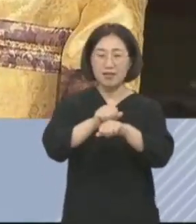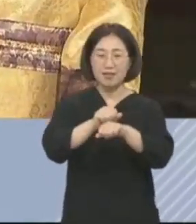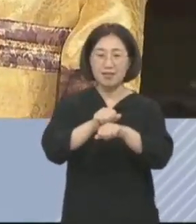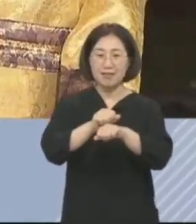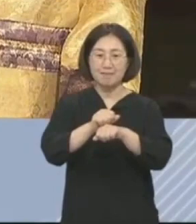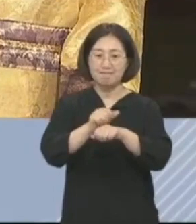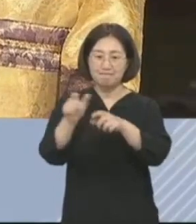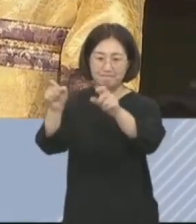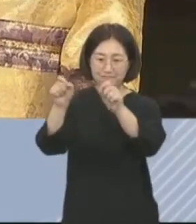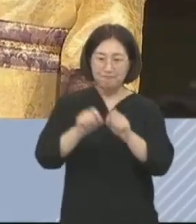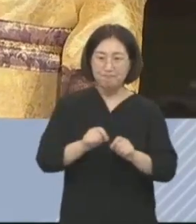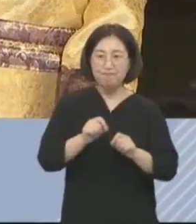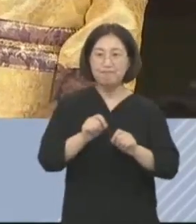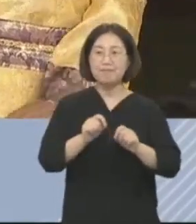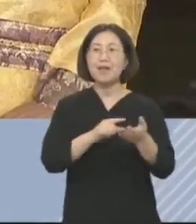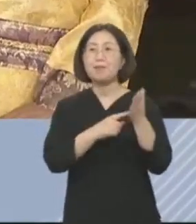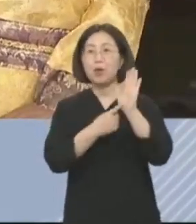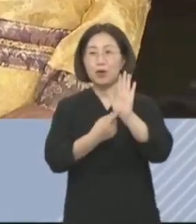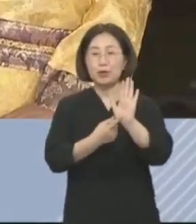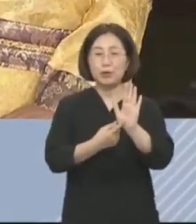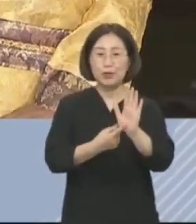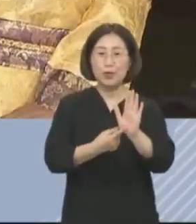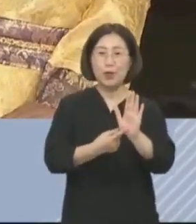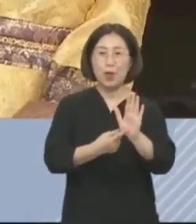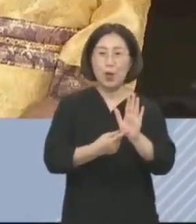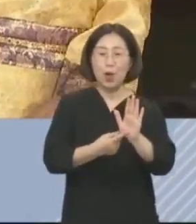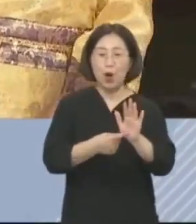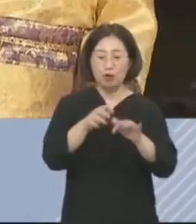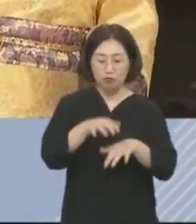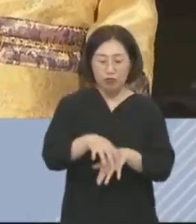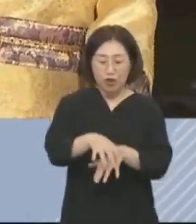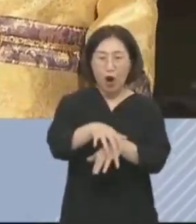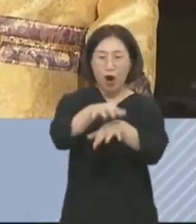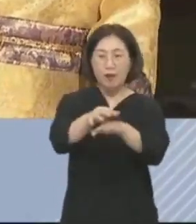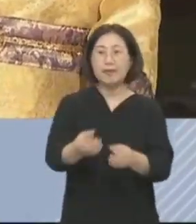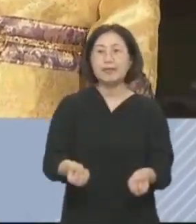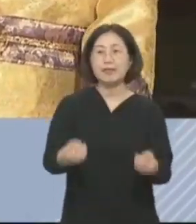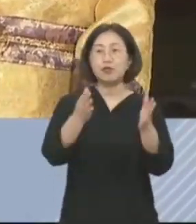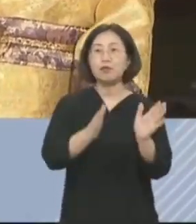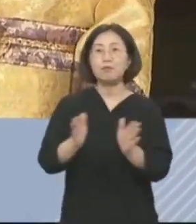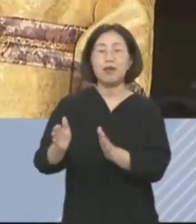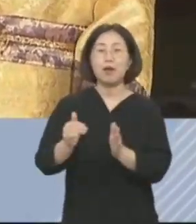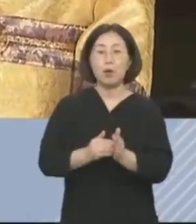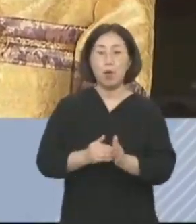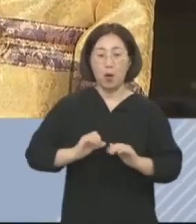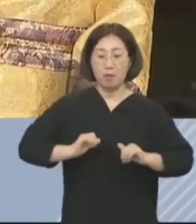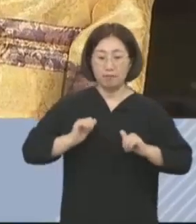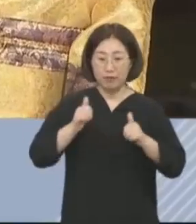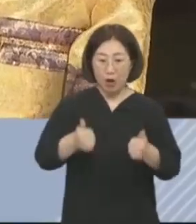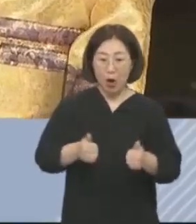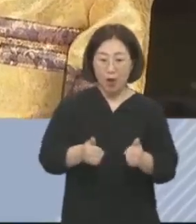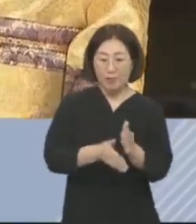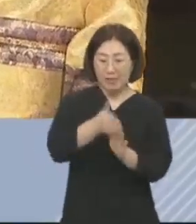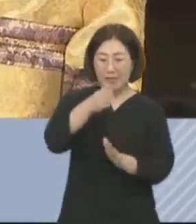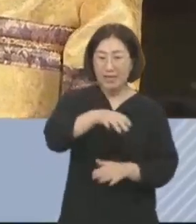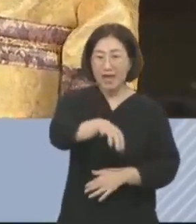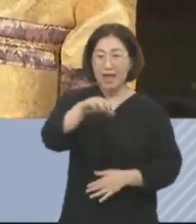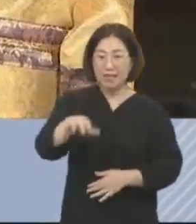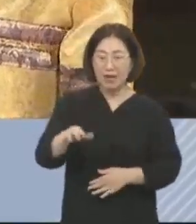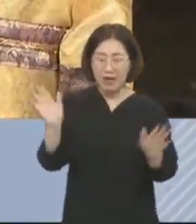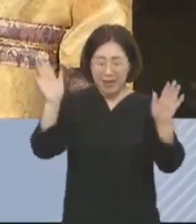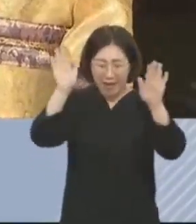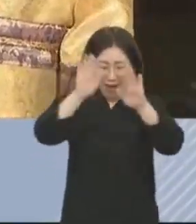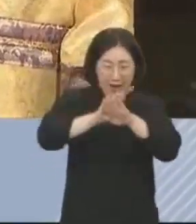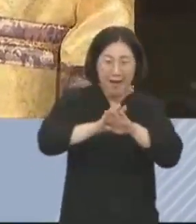대규모로 퍼포먼스하는 것을 만들었는데요. 백제군 출정식이 바로 그것입니다. 그리고 또 부여 시가지에서 펼쳐지는 야간